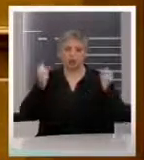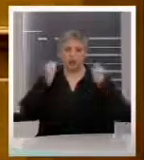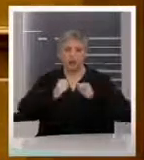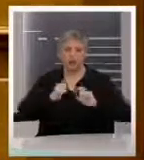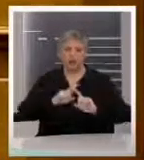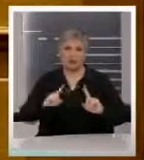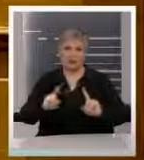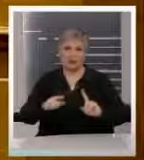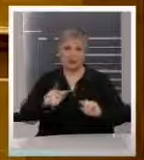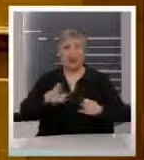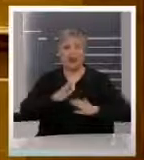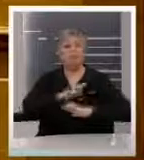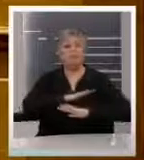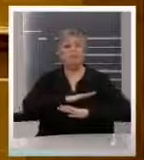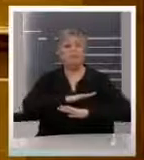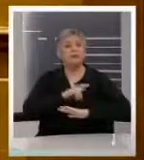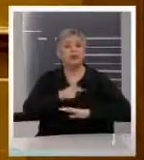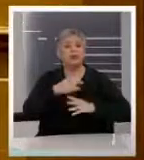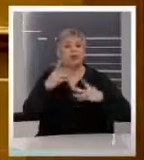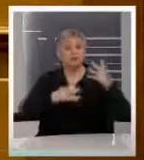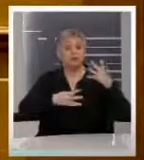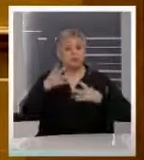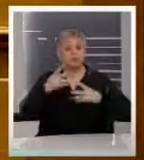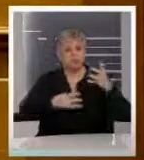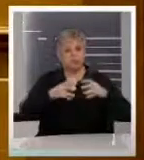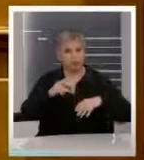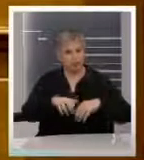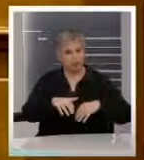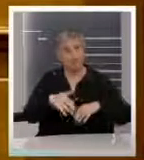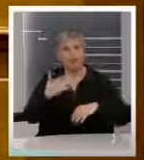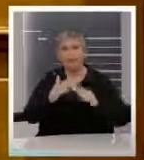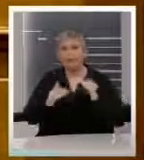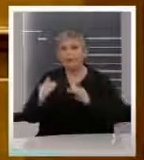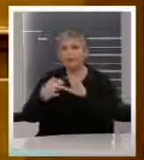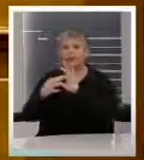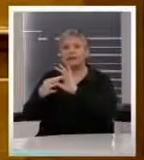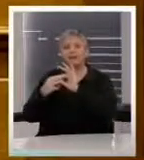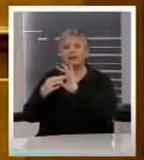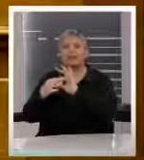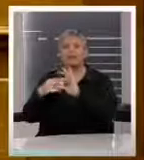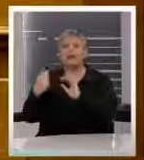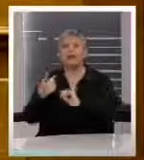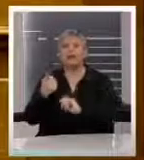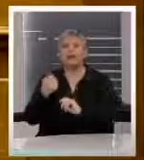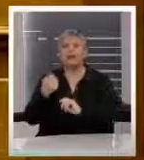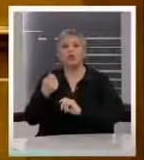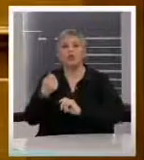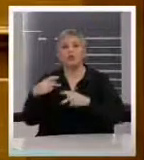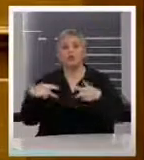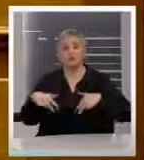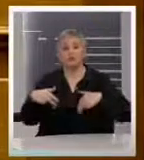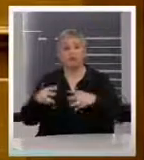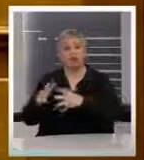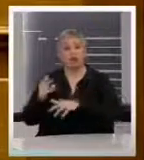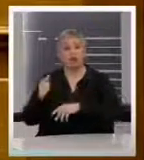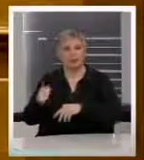Υπουργείου των Οικονομικών Υπηρεσιών του Υπουργείου, σε συνεργασία με την υπεύθυνη αρχή του Υπουργείου Οικονομίας και Ανάπτυξης, καταβάλλεται συνεχής